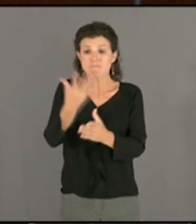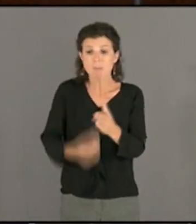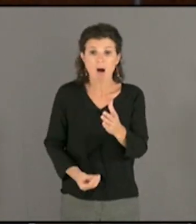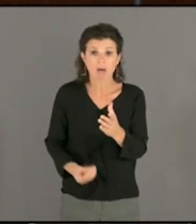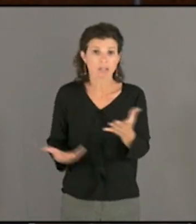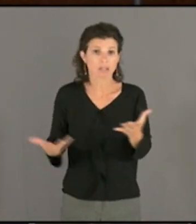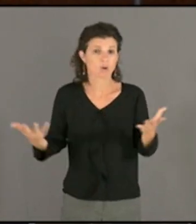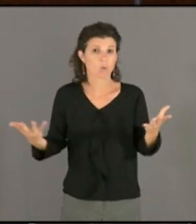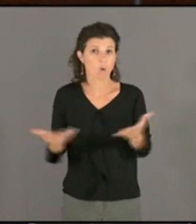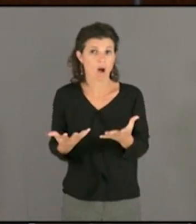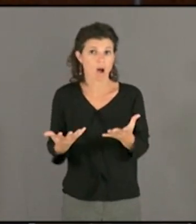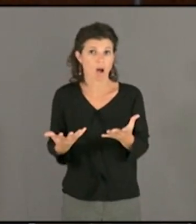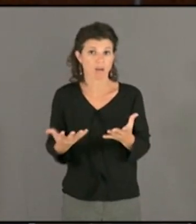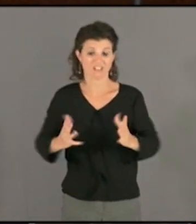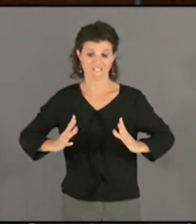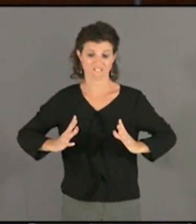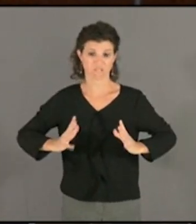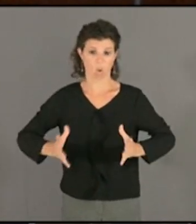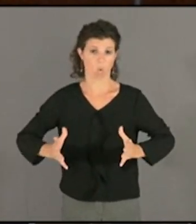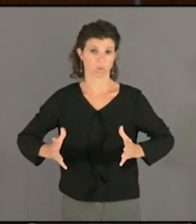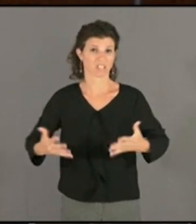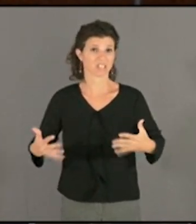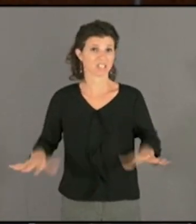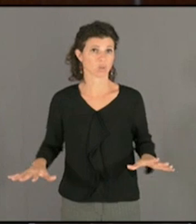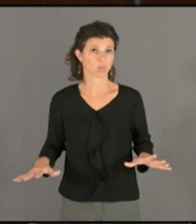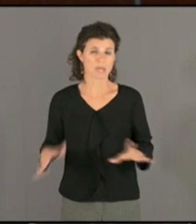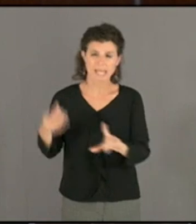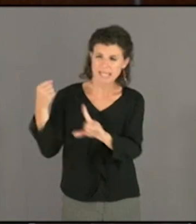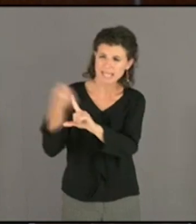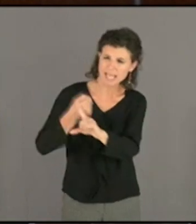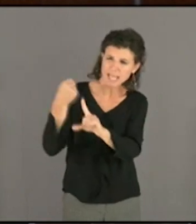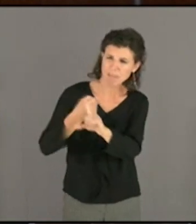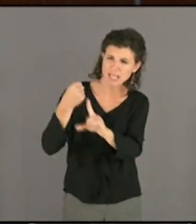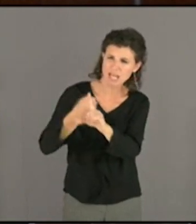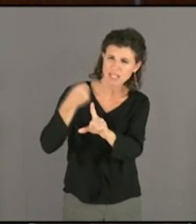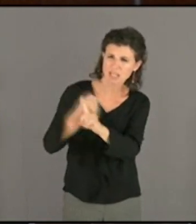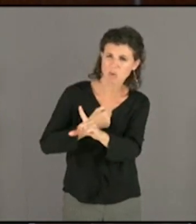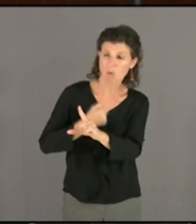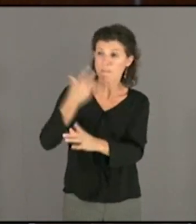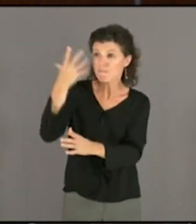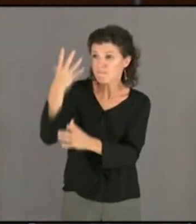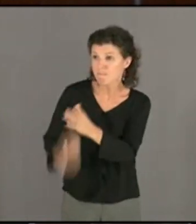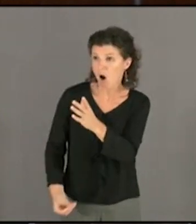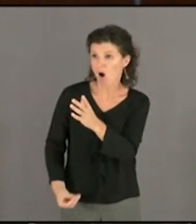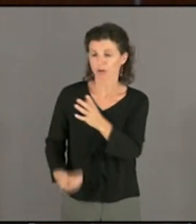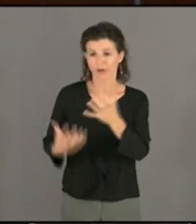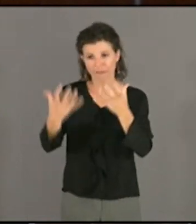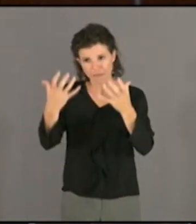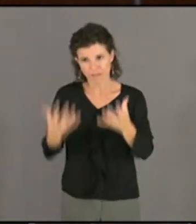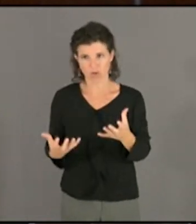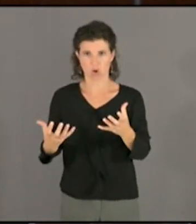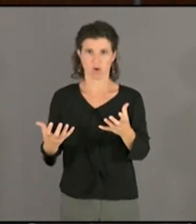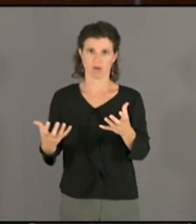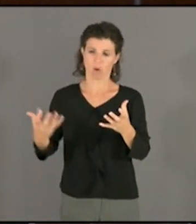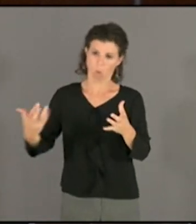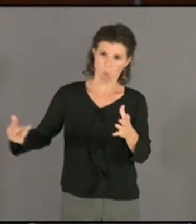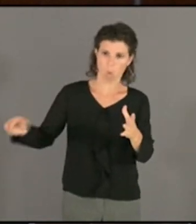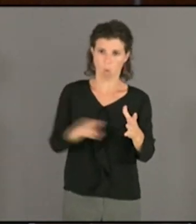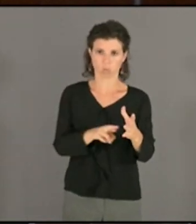de volonté, de détermination en matière de retour à l'ordre républicain. Je lui ai